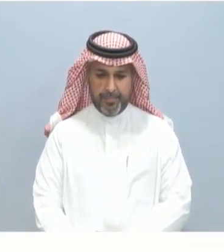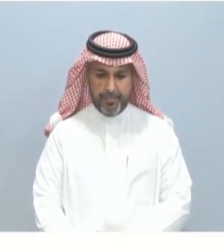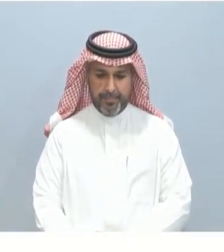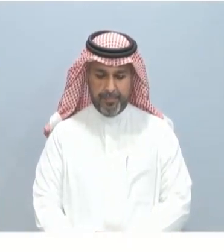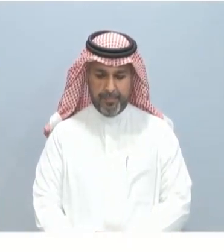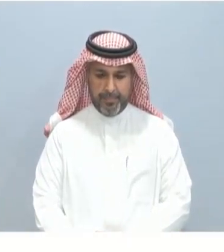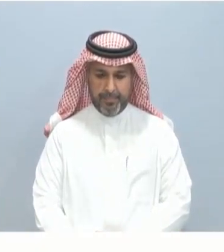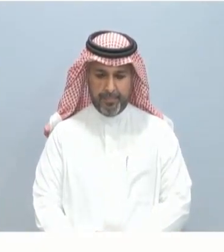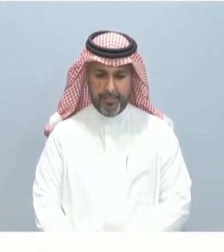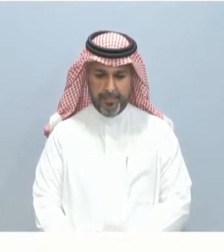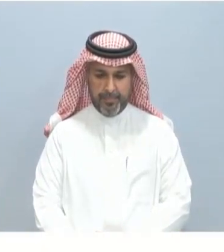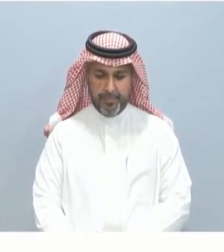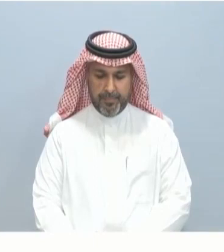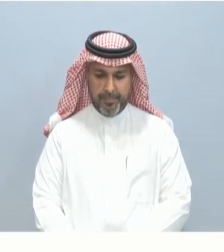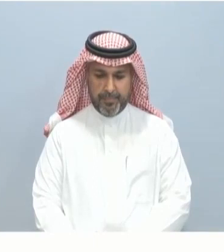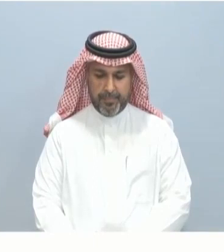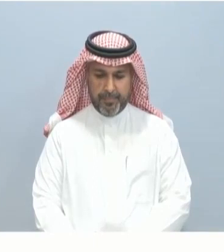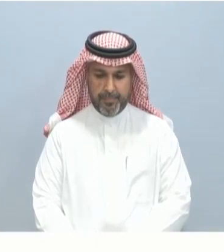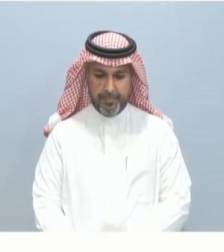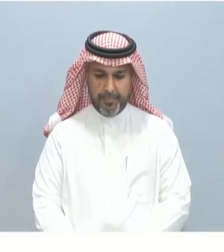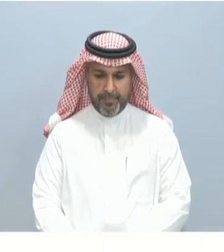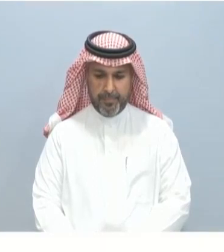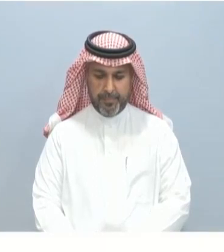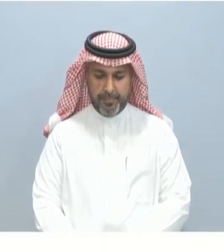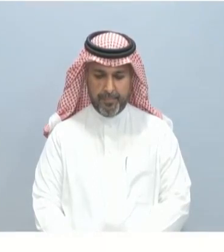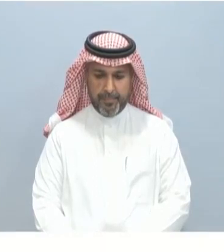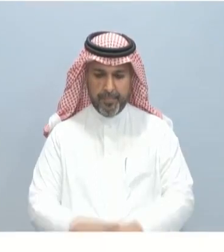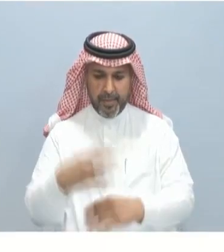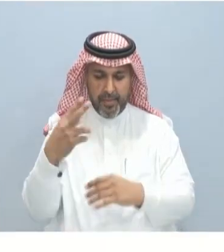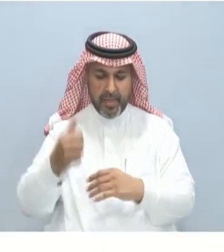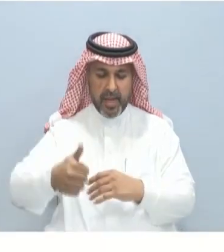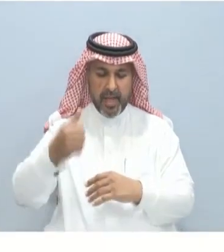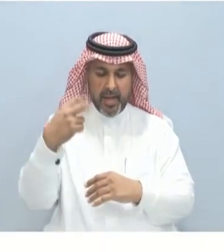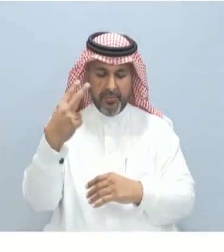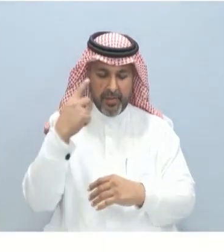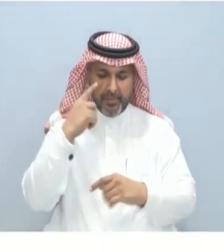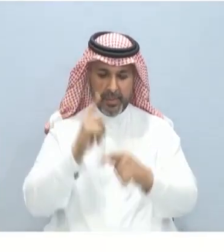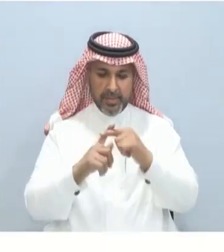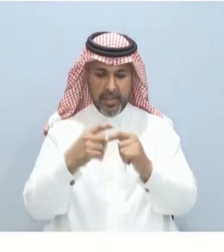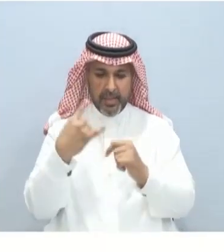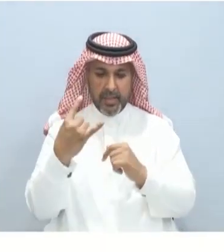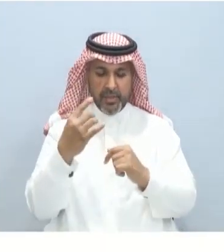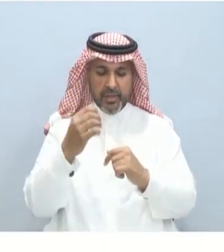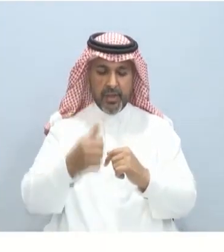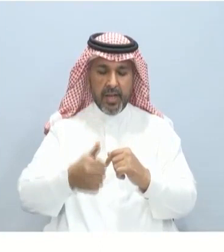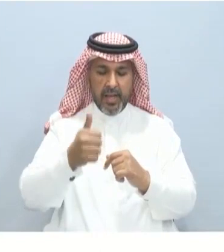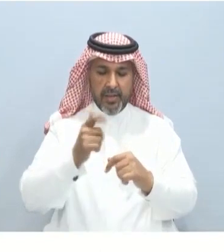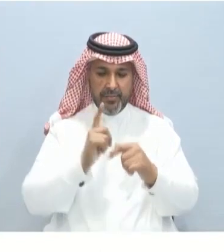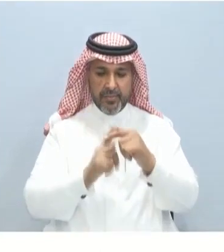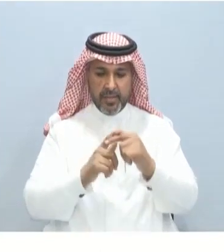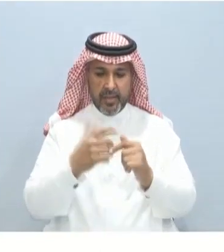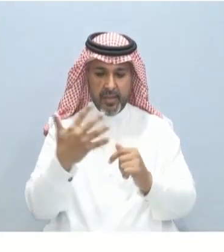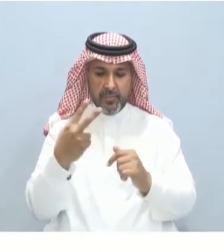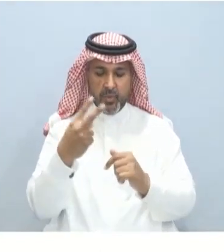نحللها الى عاملين لنرى الان اثنين الف تربيع زائد عشره الف زائد 25 هل تمثل الفرق